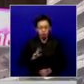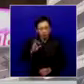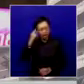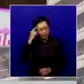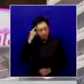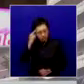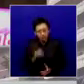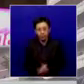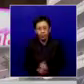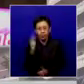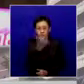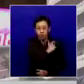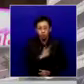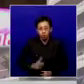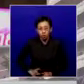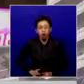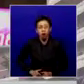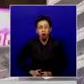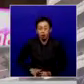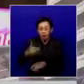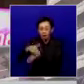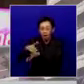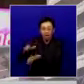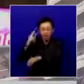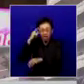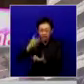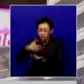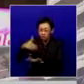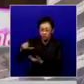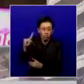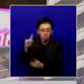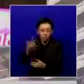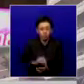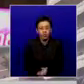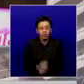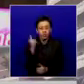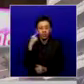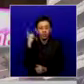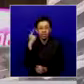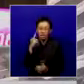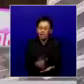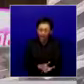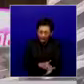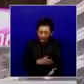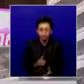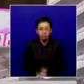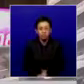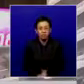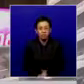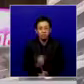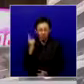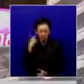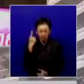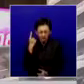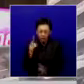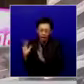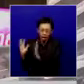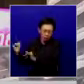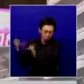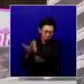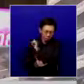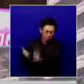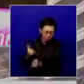พราะว่าภายนอกคุณไม่มีเสร็จแล้วส่งออกคุณไม่ได้ท่องเที่ยวคุณยังอีกนานก่อนที่คุณจะเปิดเข้ามาได้อันนี้นี่แ